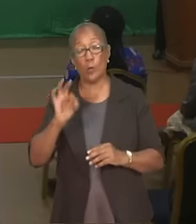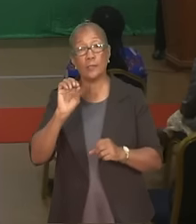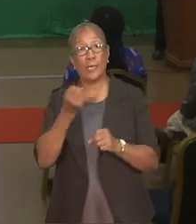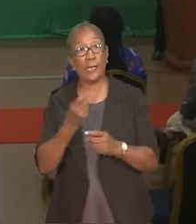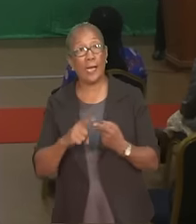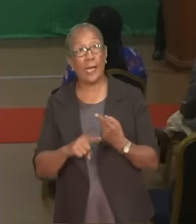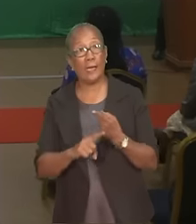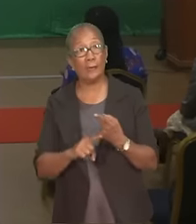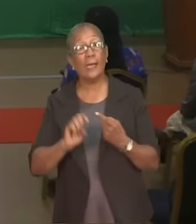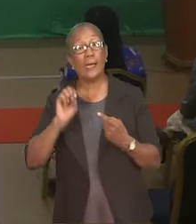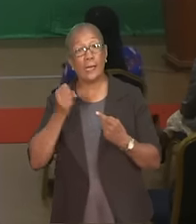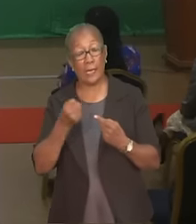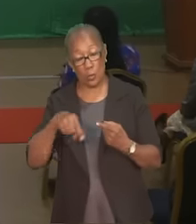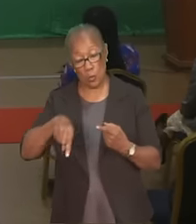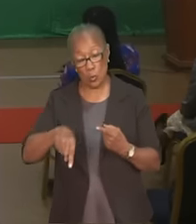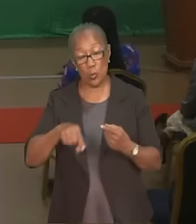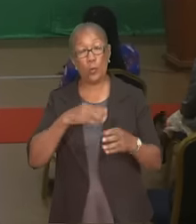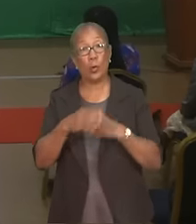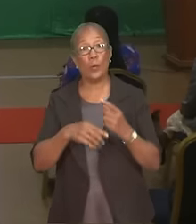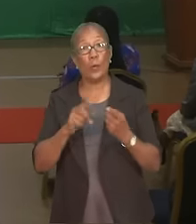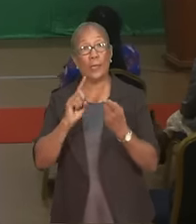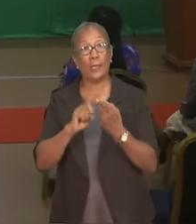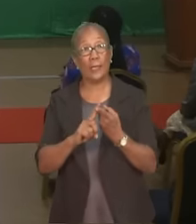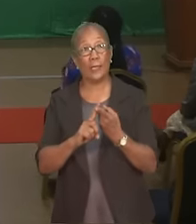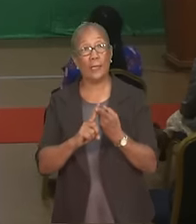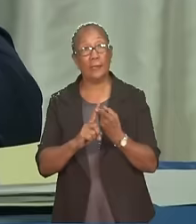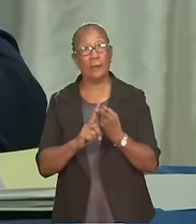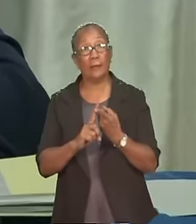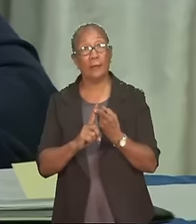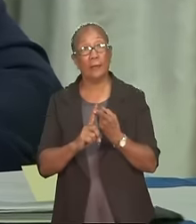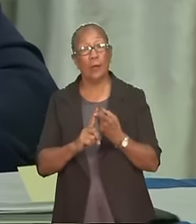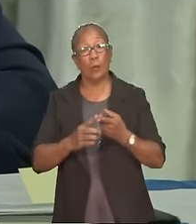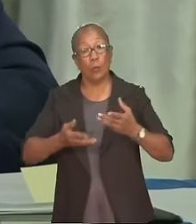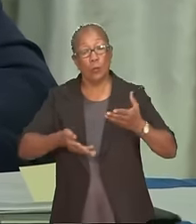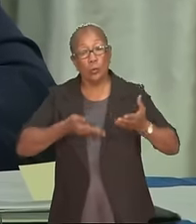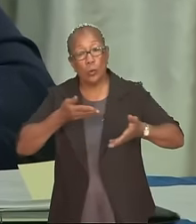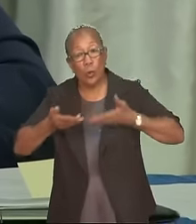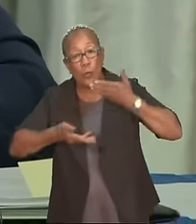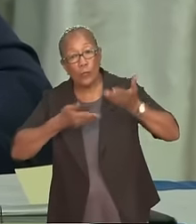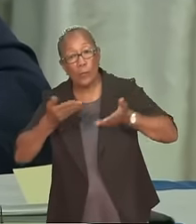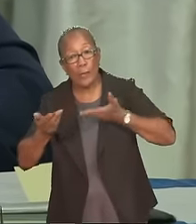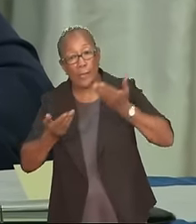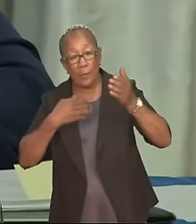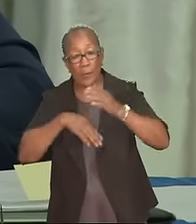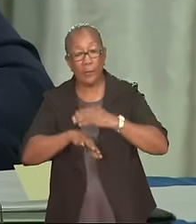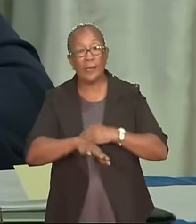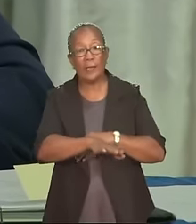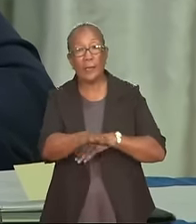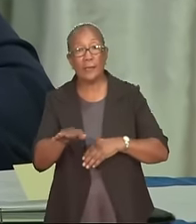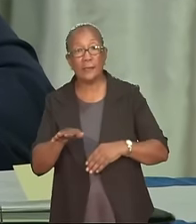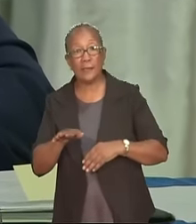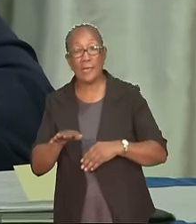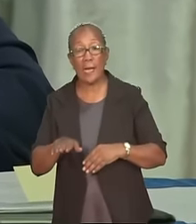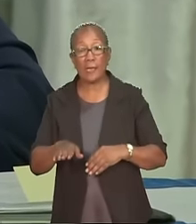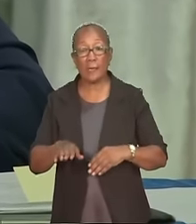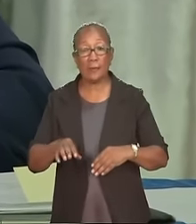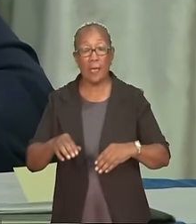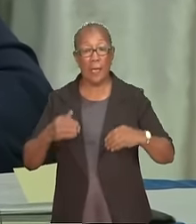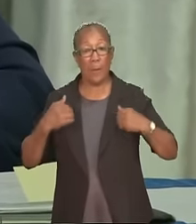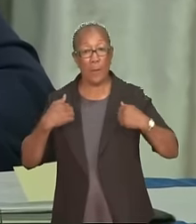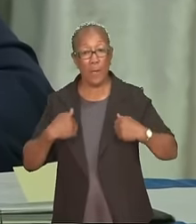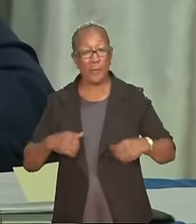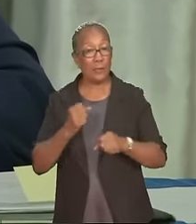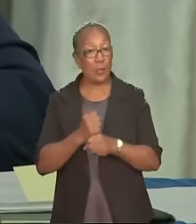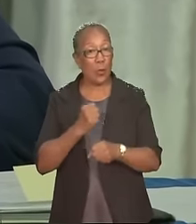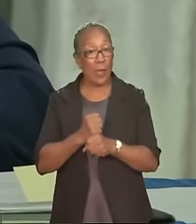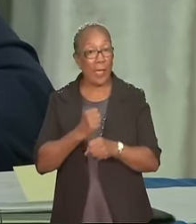direct uitvoerbaar kunnen zijn. Eén is, minister, u moet overleg hebben met minister Binnenlandse Zaken. Er worden ambtenaren afgevloeid. Kijken